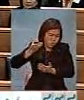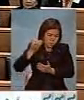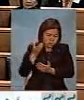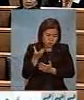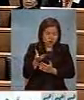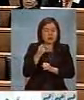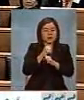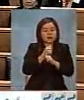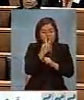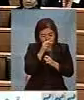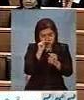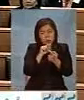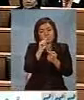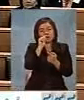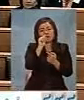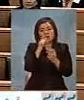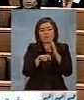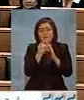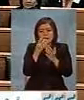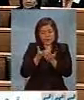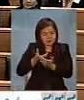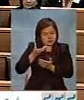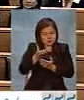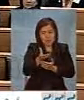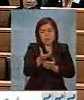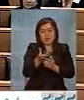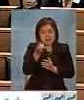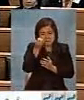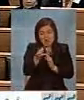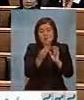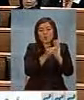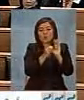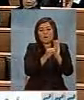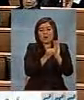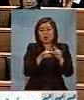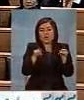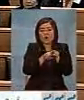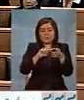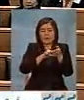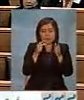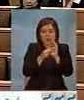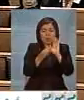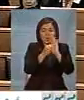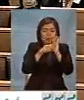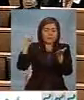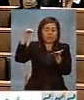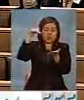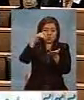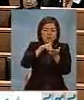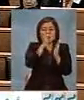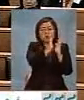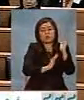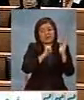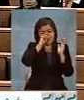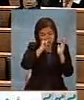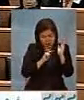เห็นด้วยครับว่าเหมาะสมเพราะอะไรเพราะกรุงเทพมหานครคือประเทศไทยกรุงเทพมหานครเป็นเมืองหลวงของประเท